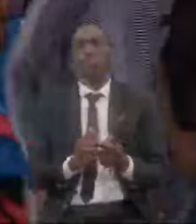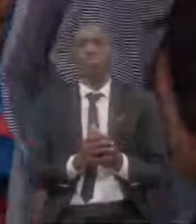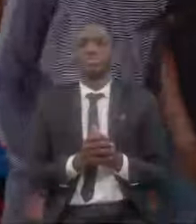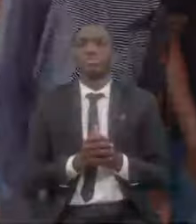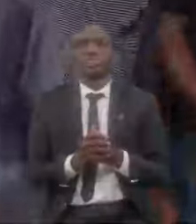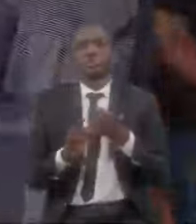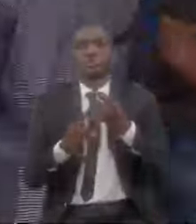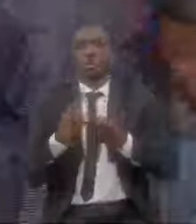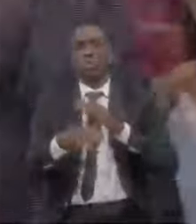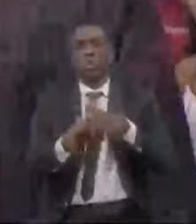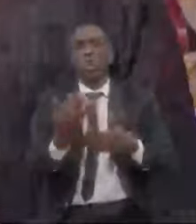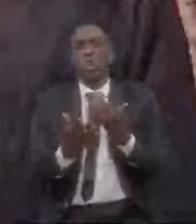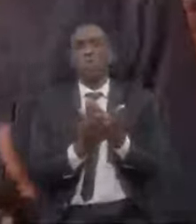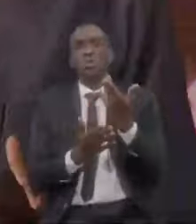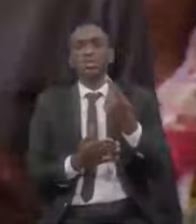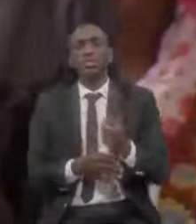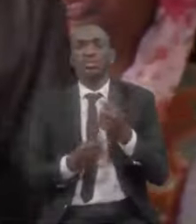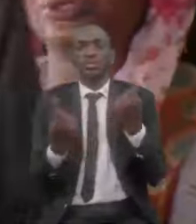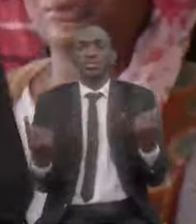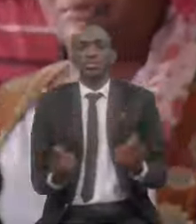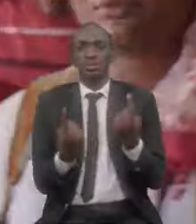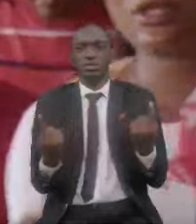et je me détourne de tous les péchés du passé.